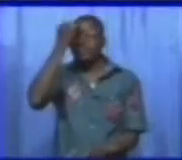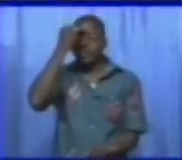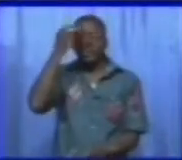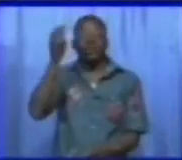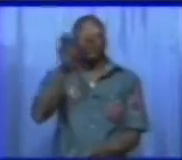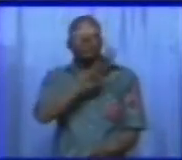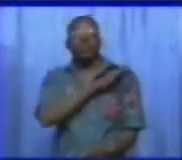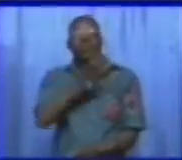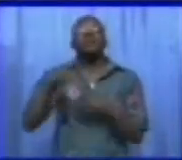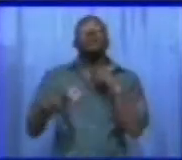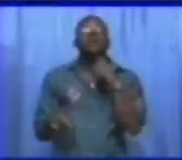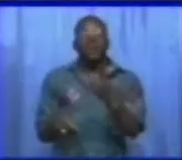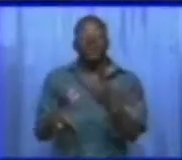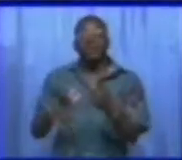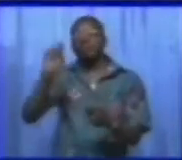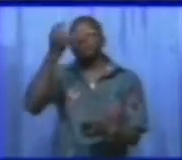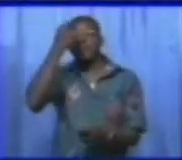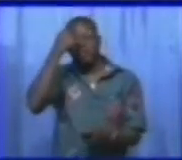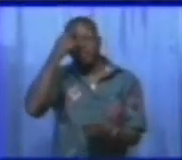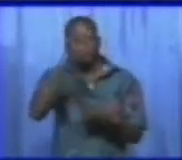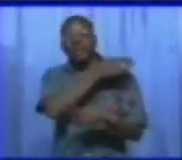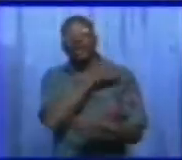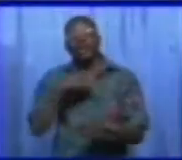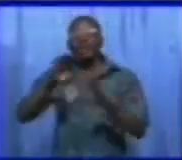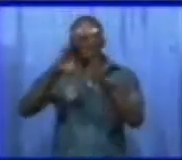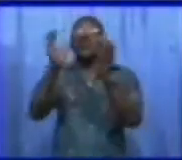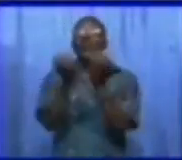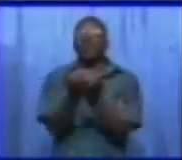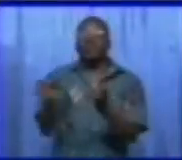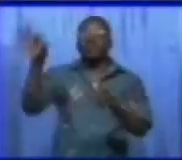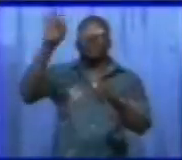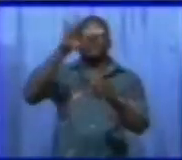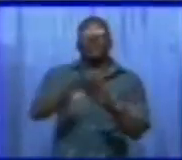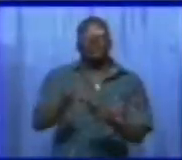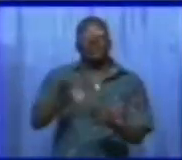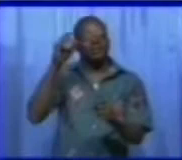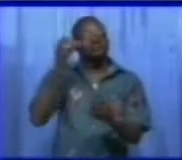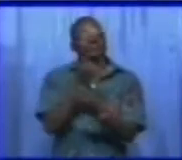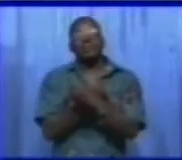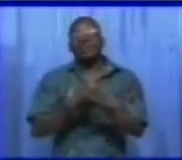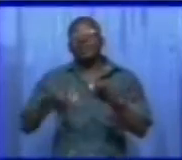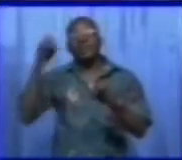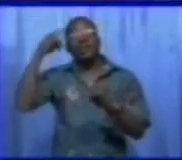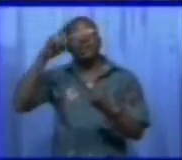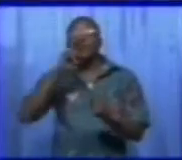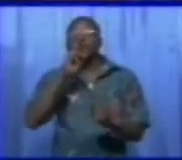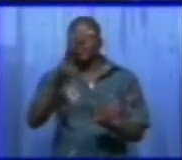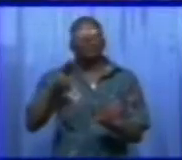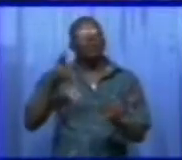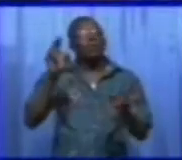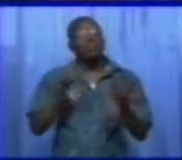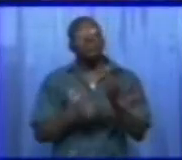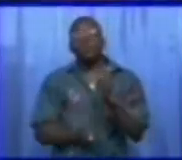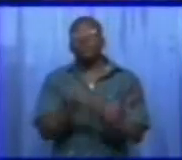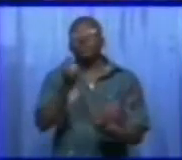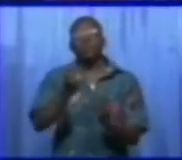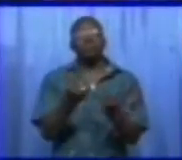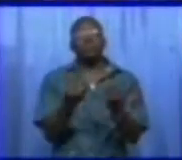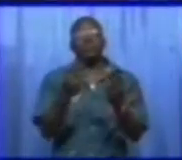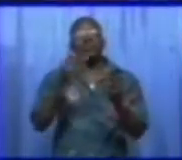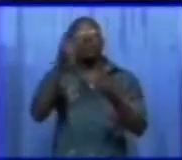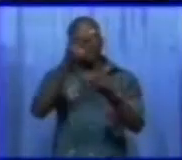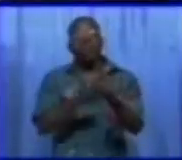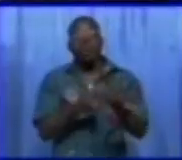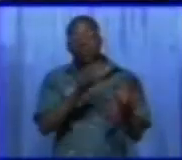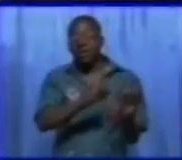Bougma dira en substance que le gouvernement et la Commission électorale nationale indépendante sont en tandem depuis plusieurs mois pour